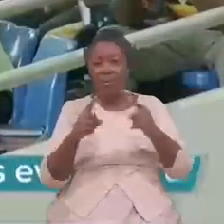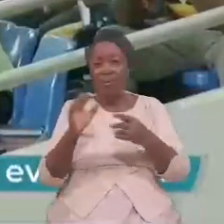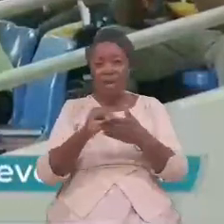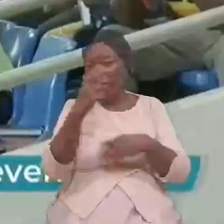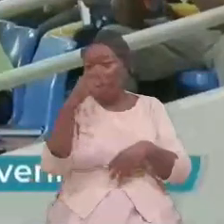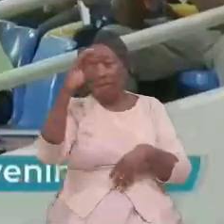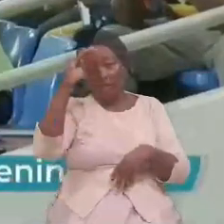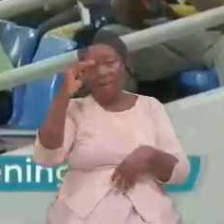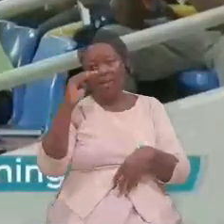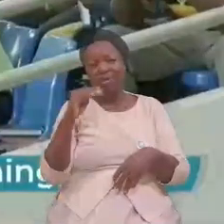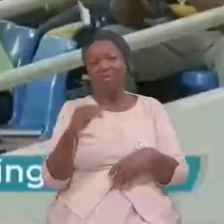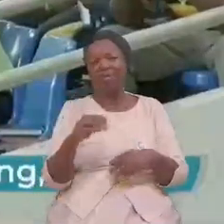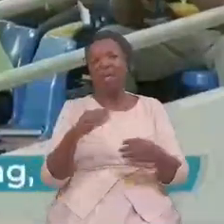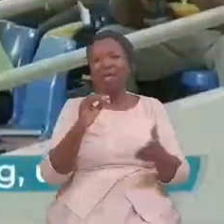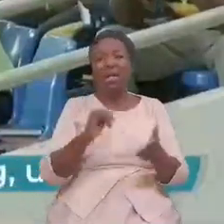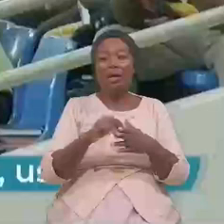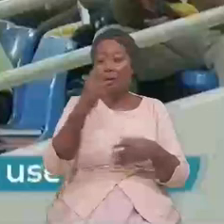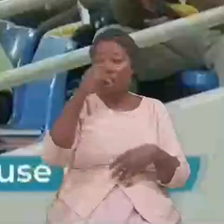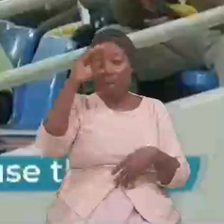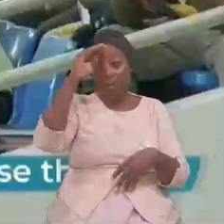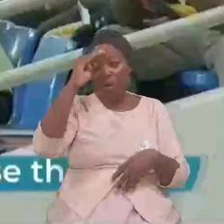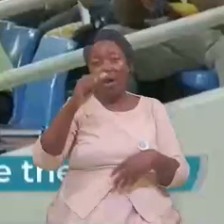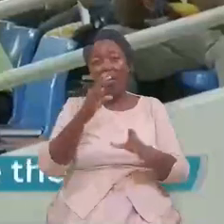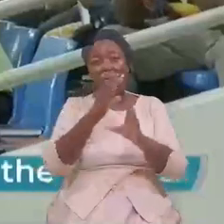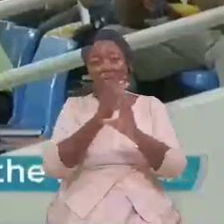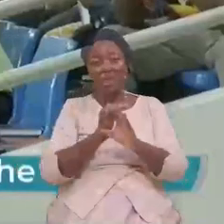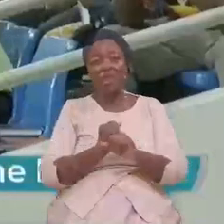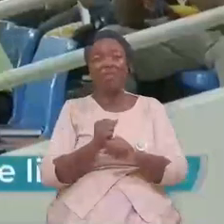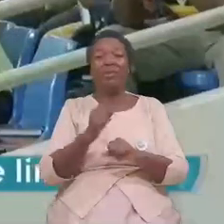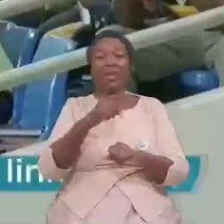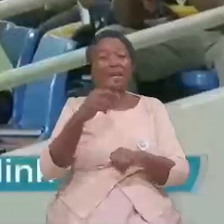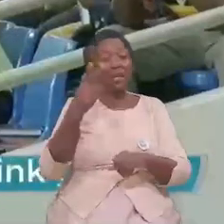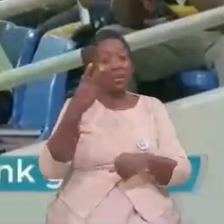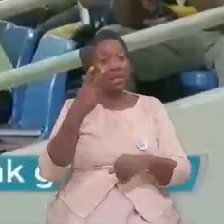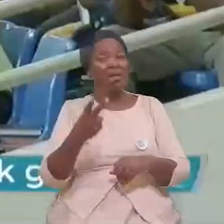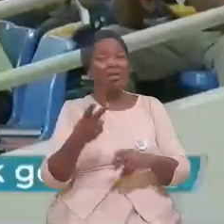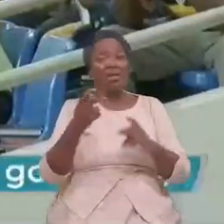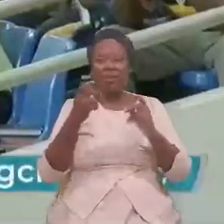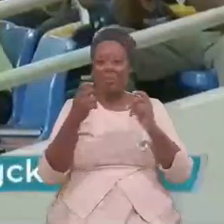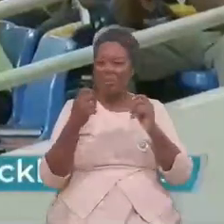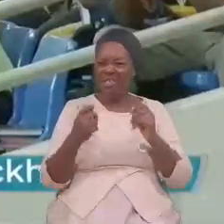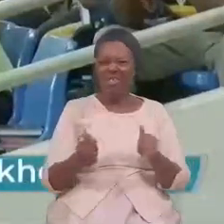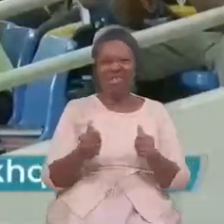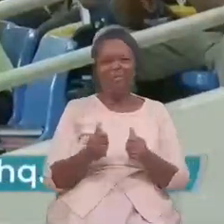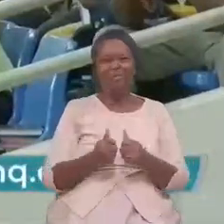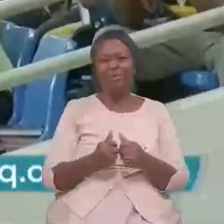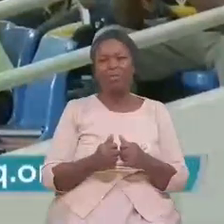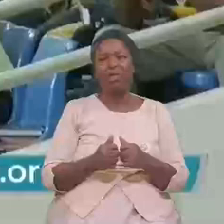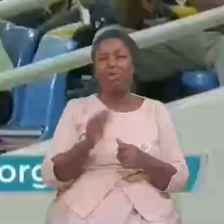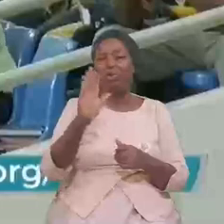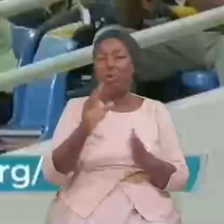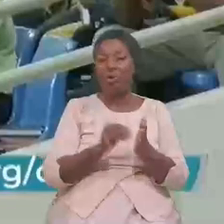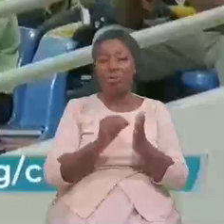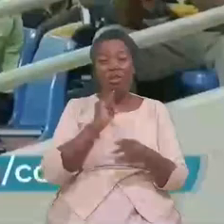le verset suivant, elle a reçu sa vue immédiatement. Toi, tu dois recevoir simplement.